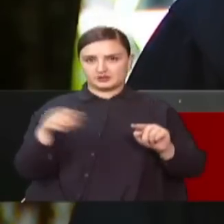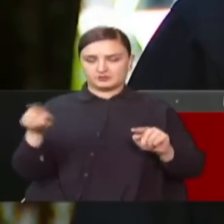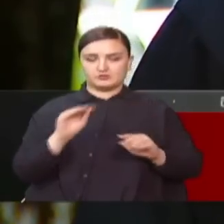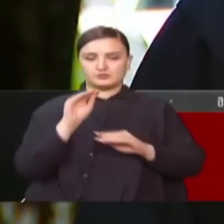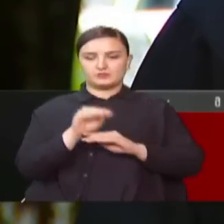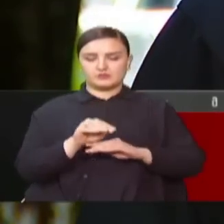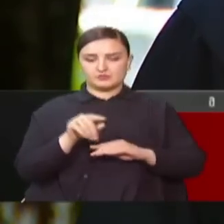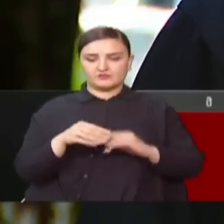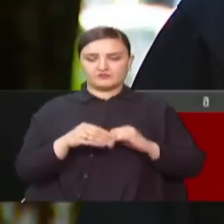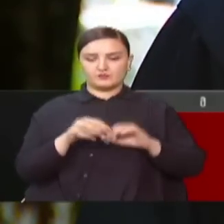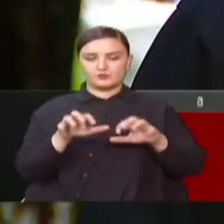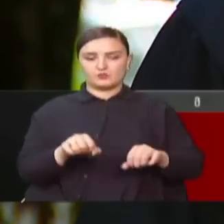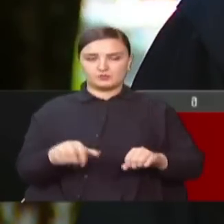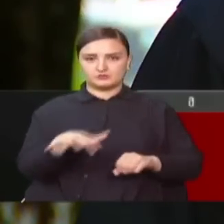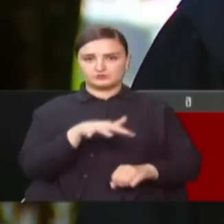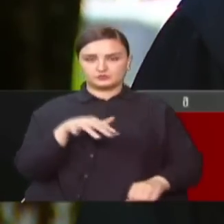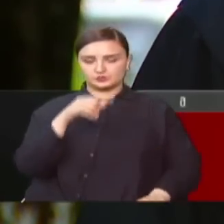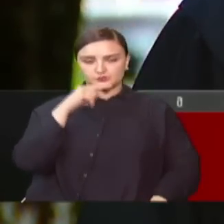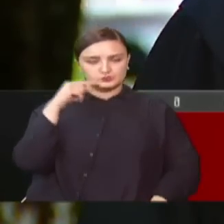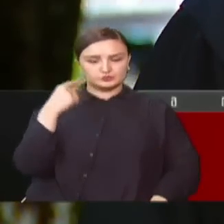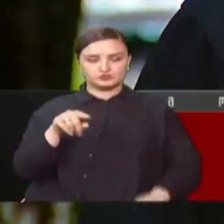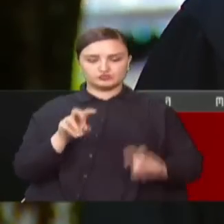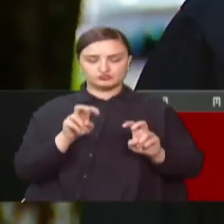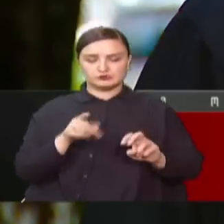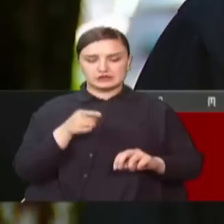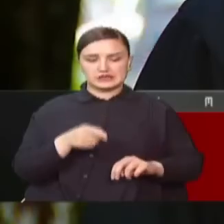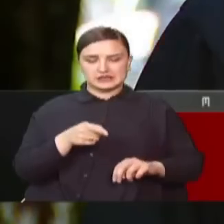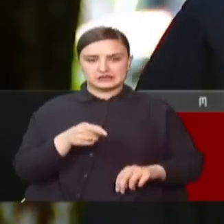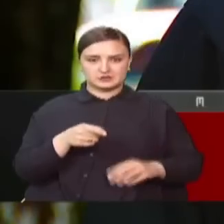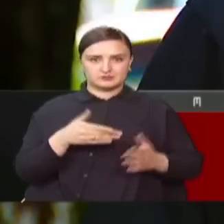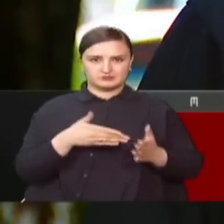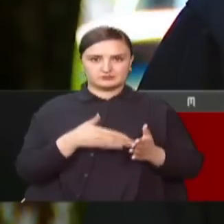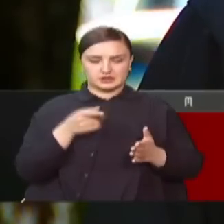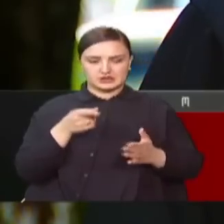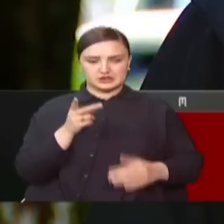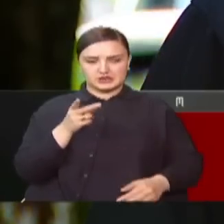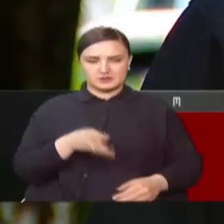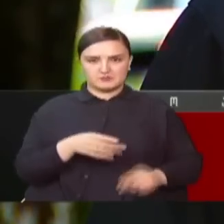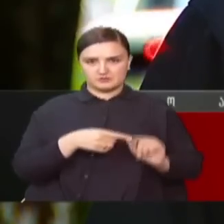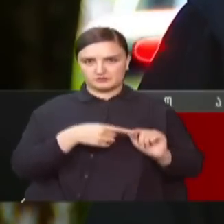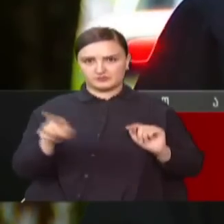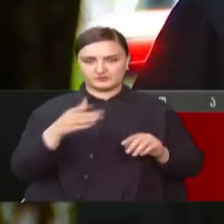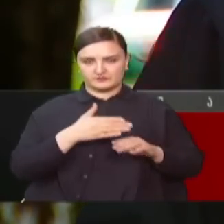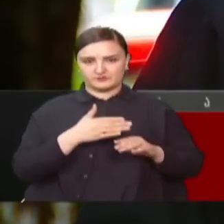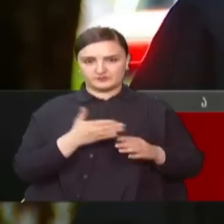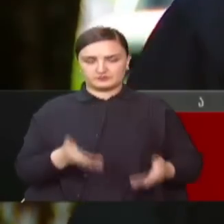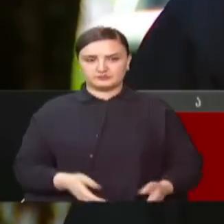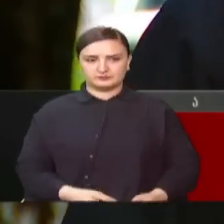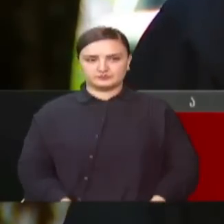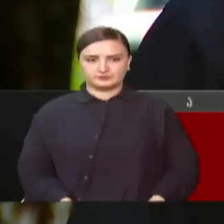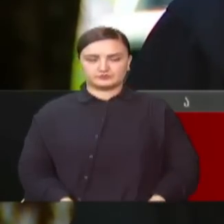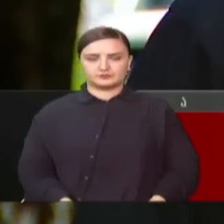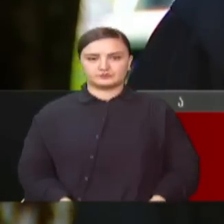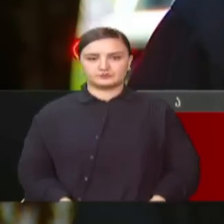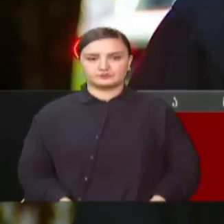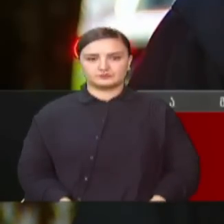დაუმატეთ ის ოკუპირებული ტერიტორიები რუსეთის, ეს ნიშნავს რაღაც 1000 კილ მინიმუმ 1000 კილომეტრის მანძილიდან არის გამოშვებული. და ჩემს